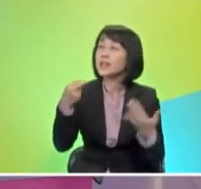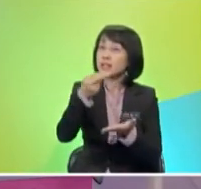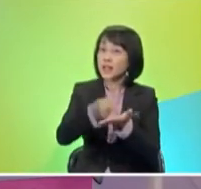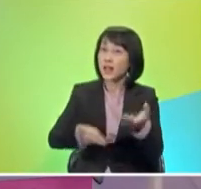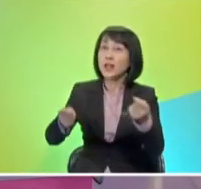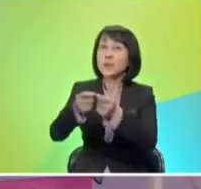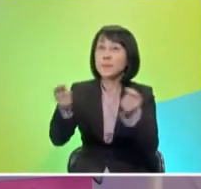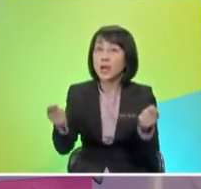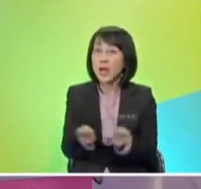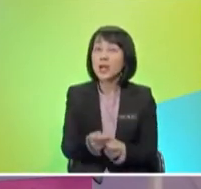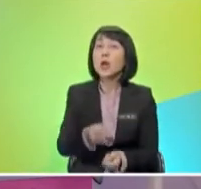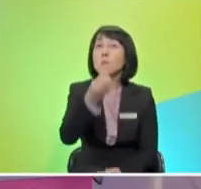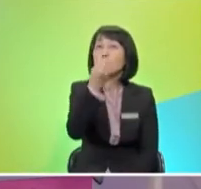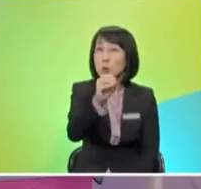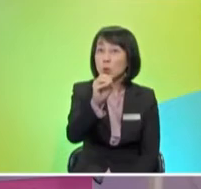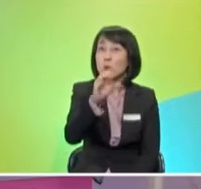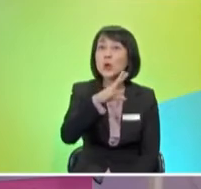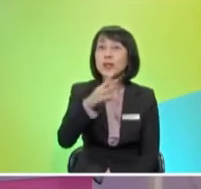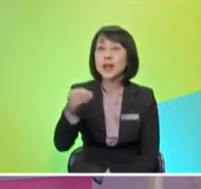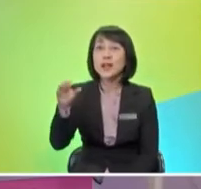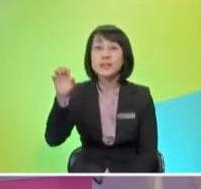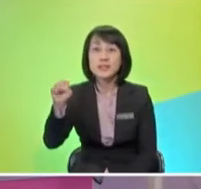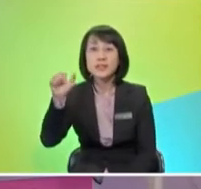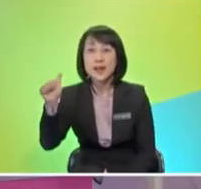pulau dan juga